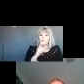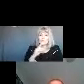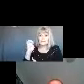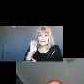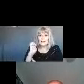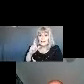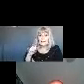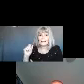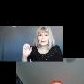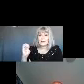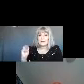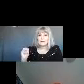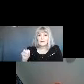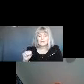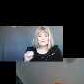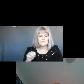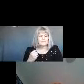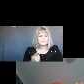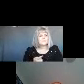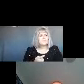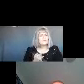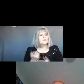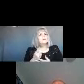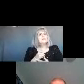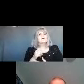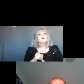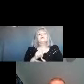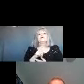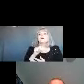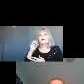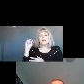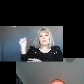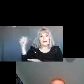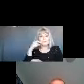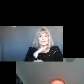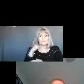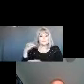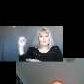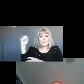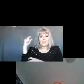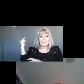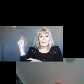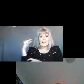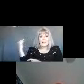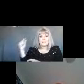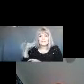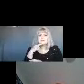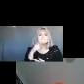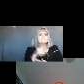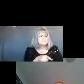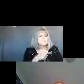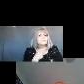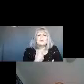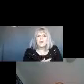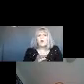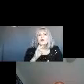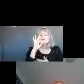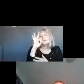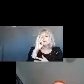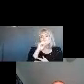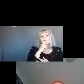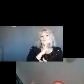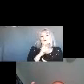gehad. Hulle was 3000. Aanhou groei en groei. 3000 van hulle is gedoop,